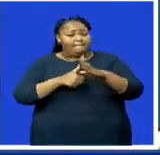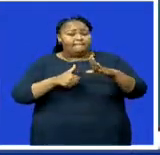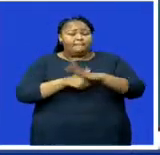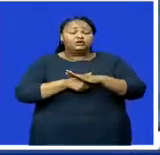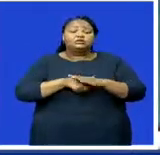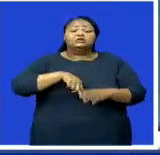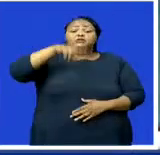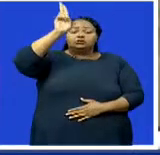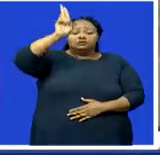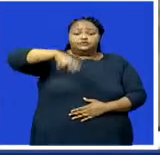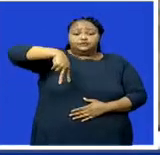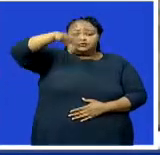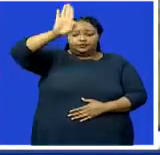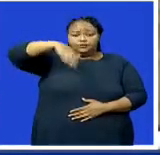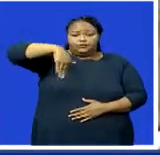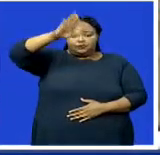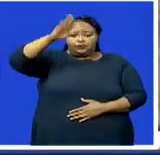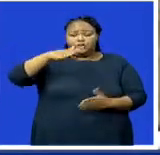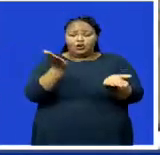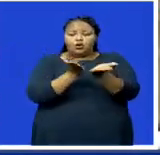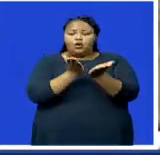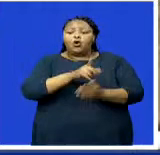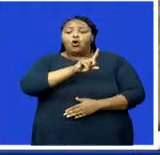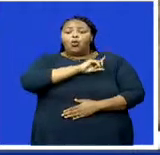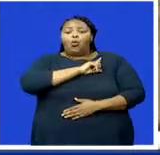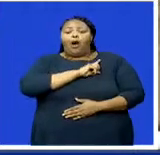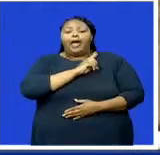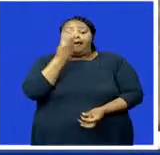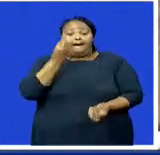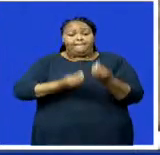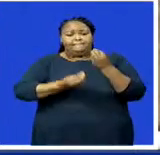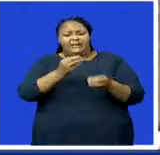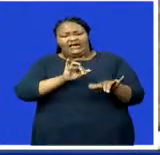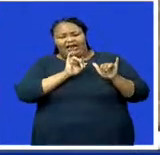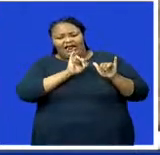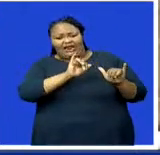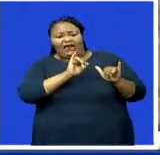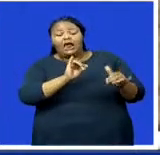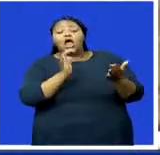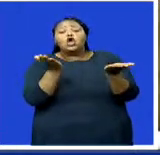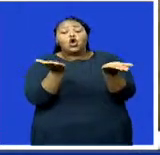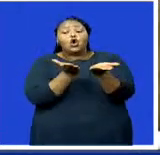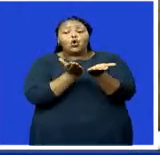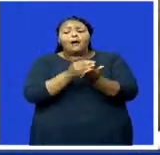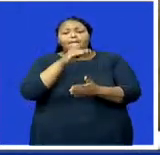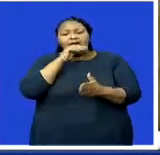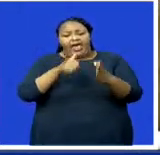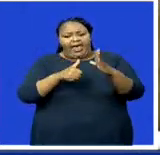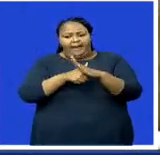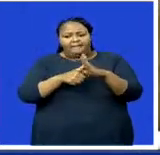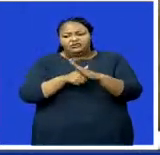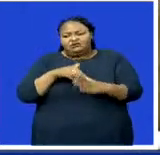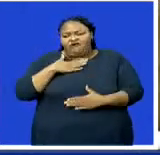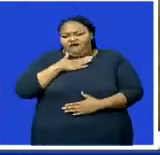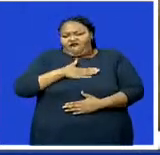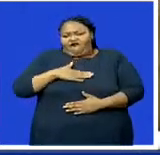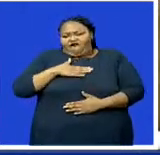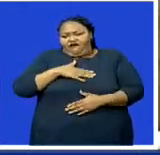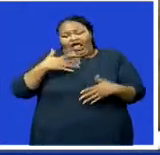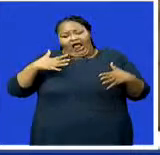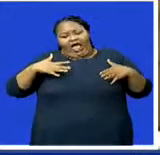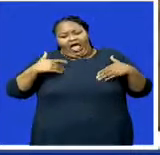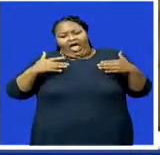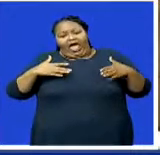lesikolo njengoba labantwana abahlala khona lesikolweni ngako kumcoko ukuthi bathive basekhaya bakhululekile ngesikola